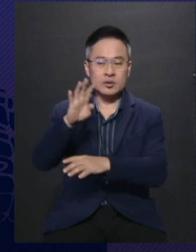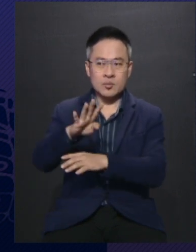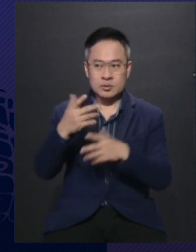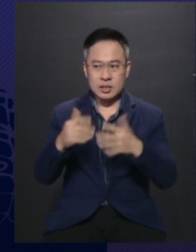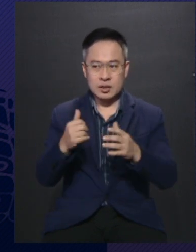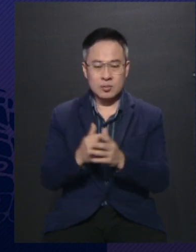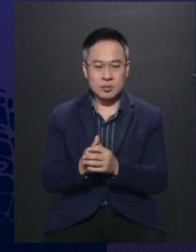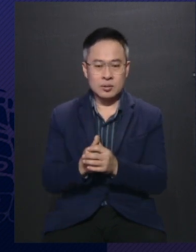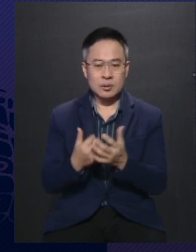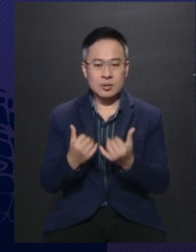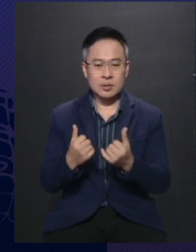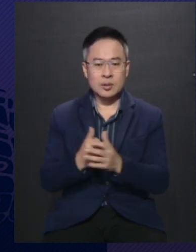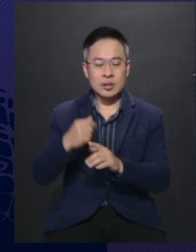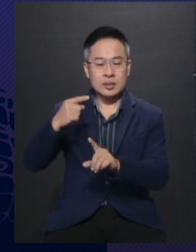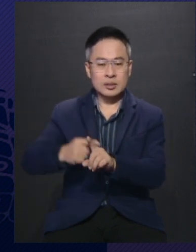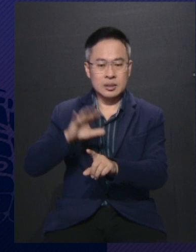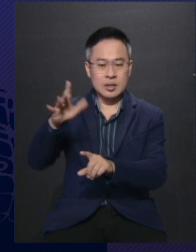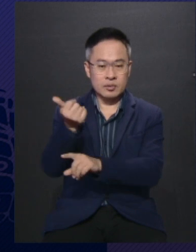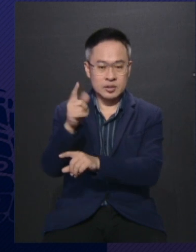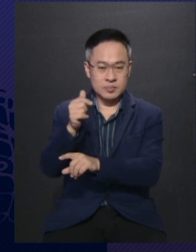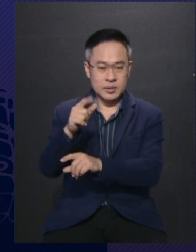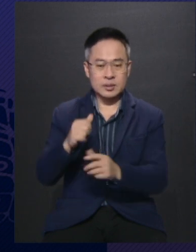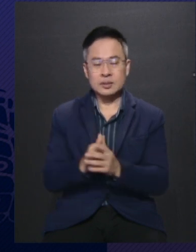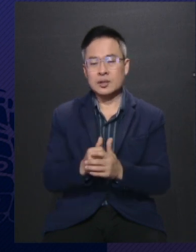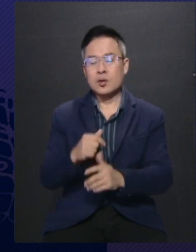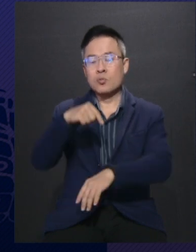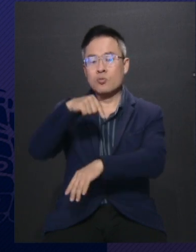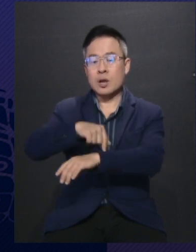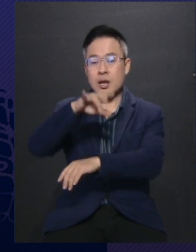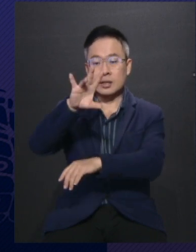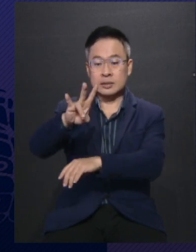ภาคมค่ะเวลา 19:00 นจะเป็นเกมที่เวียดน